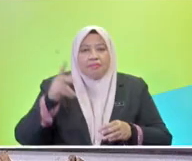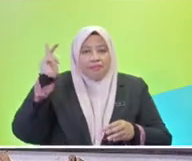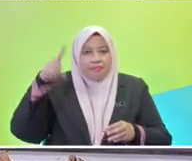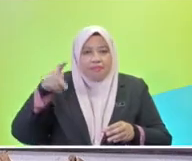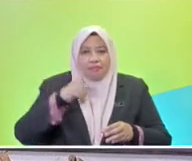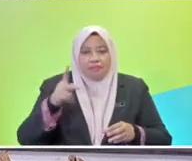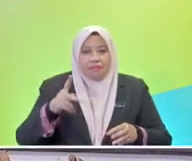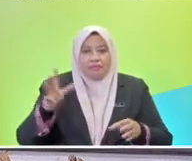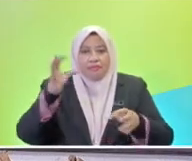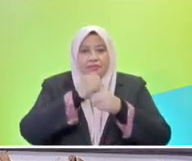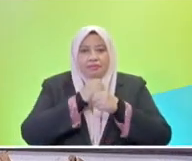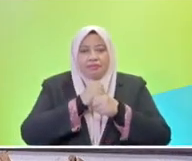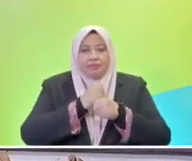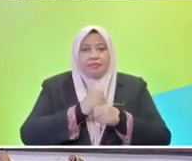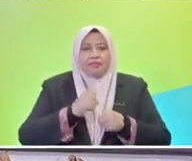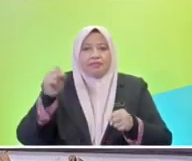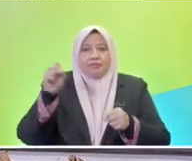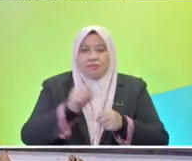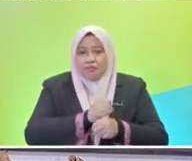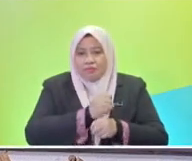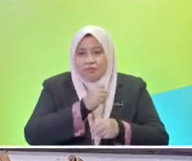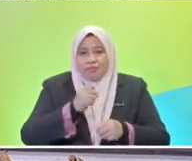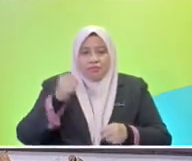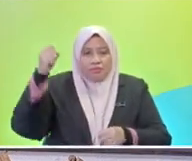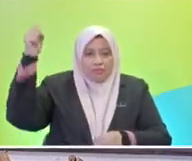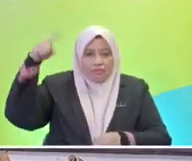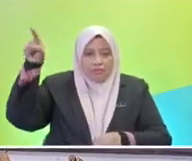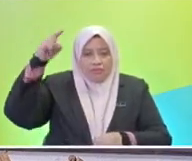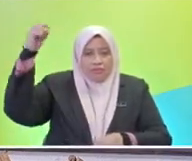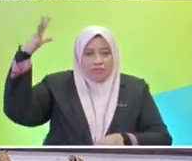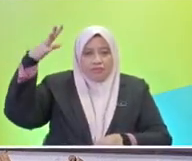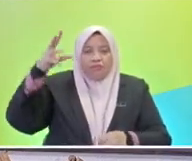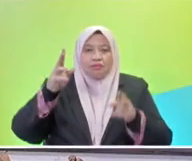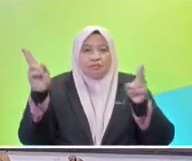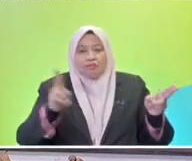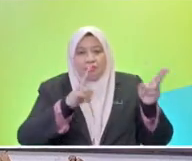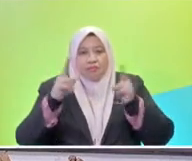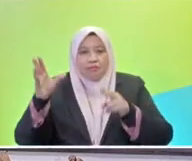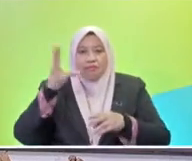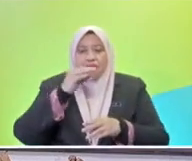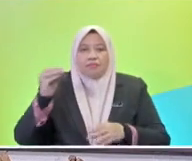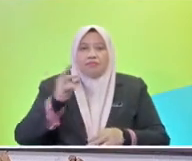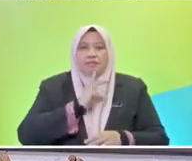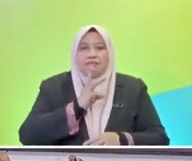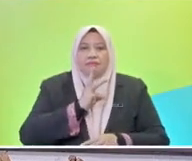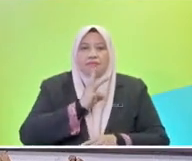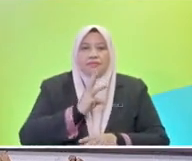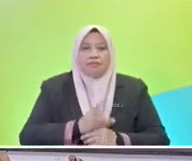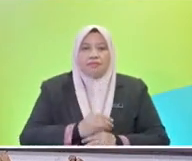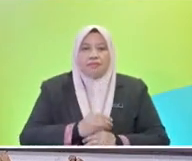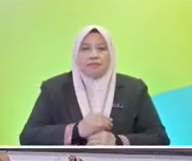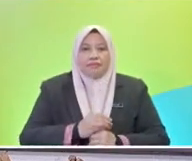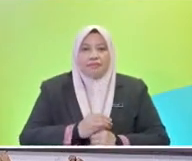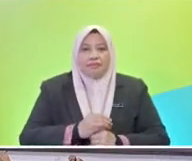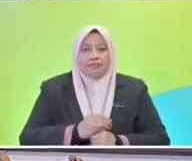pastikan mereka ini mendapat sumber yang secukupnya daripada cahaya matahari, daripada udara dan juga